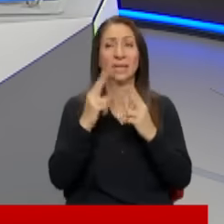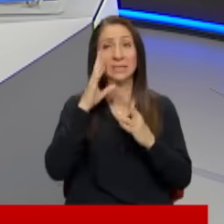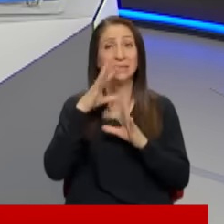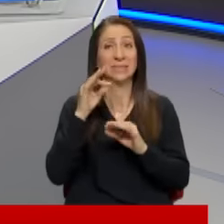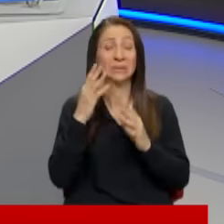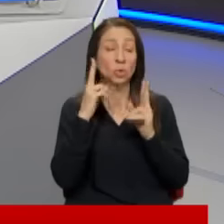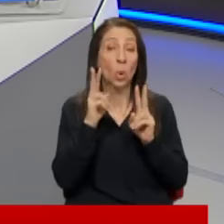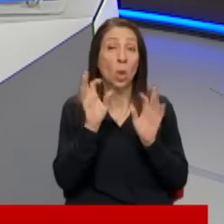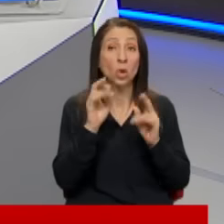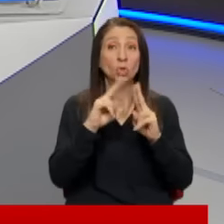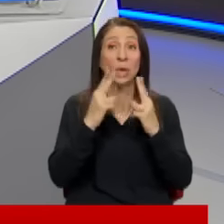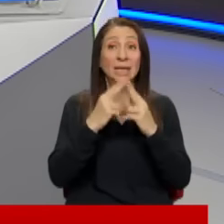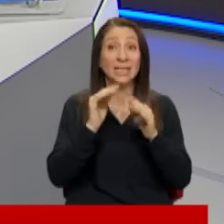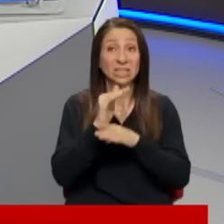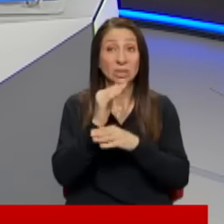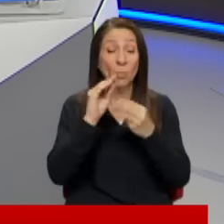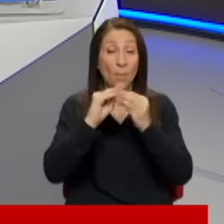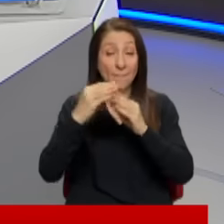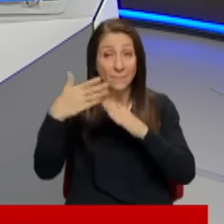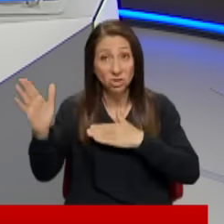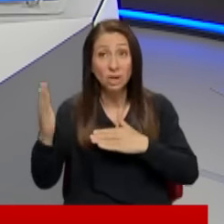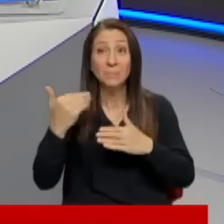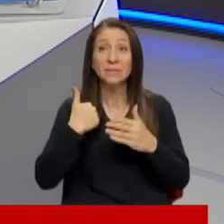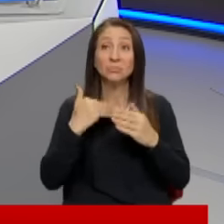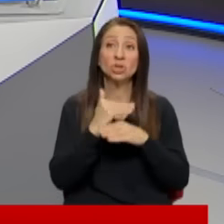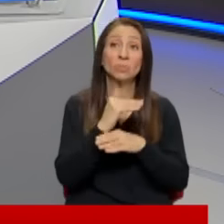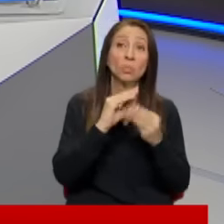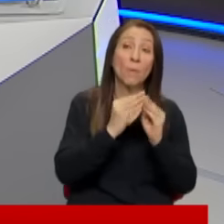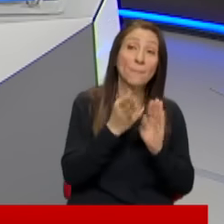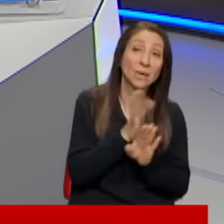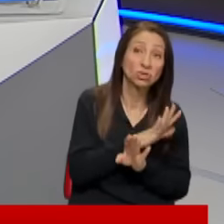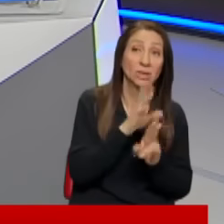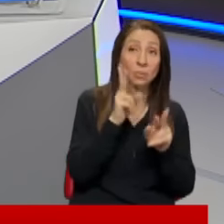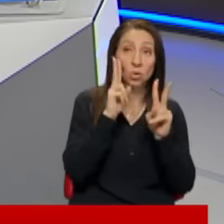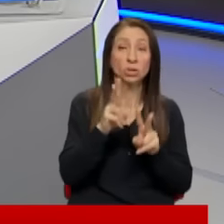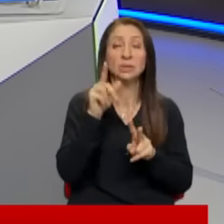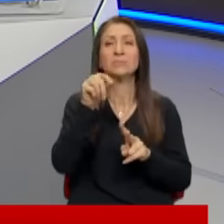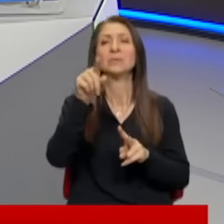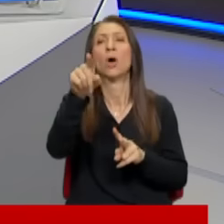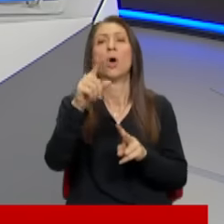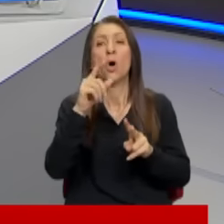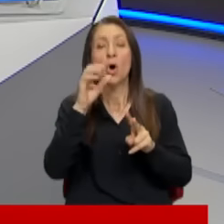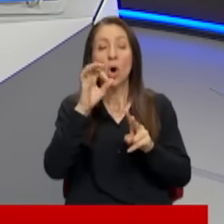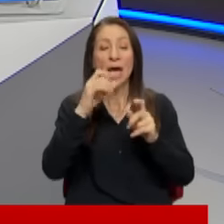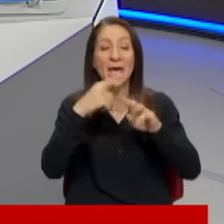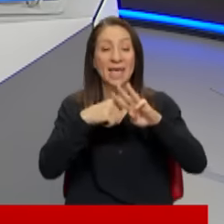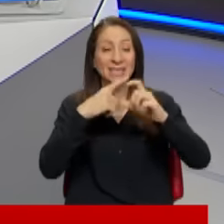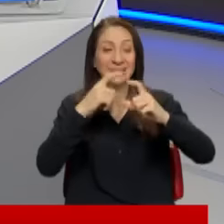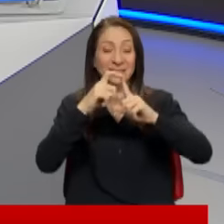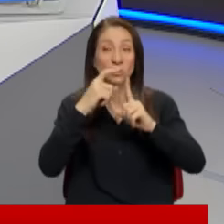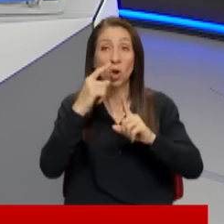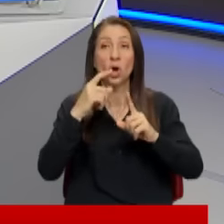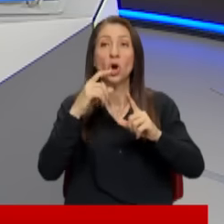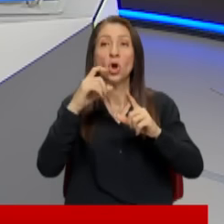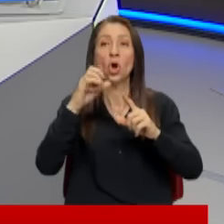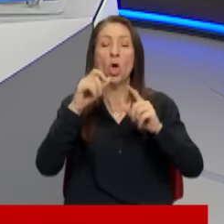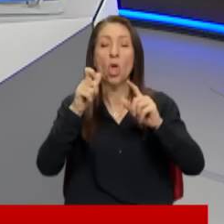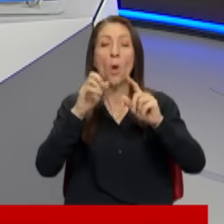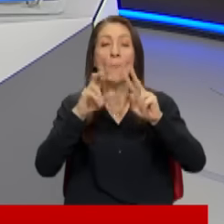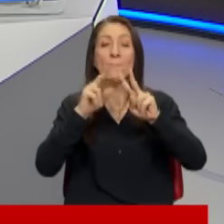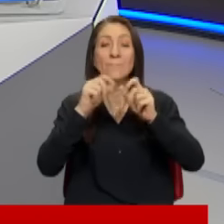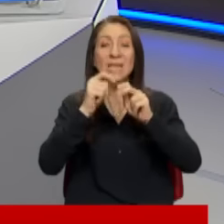Çünkü dünyanın yaşadığı sorunlar başka, bizim yaşadığımız sorunlar başka gibi görünüyor. Göreceğiz. Şimdi OECD diyor ki, Kolombiya ve